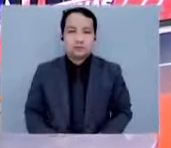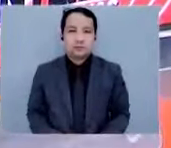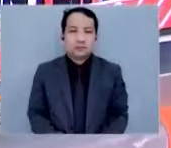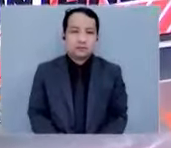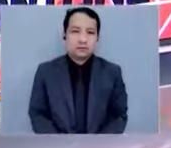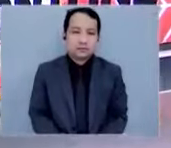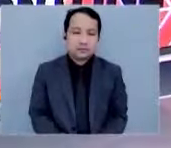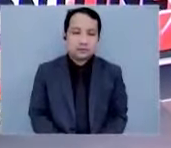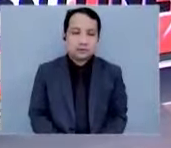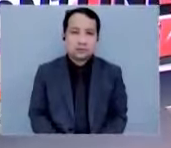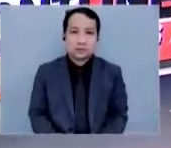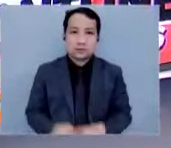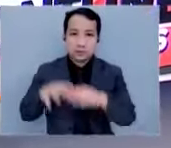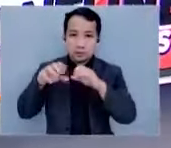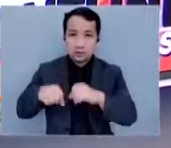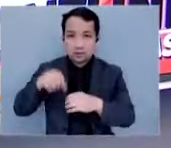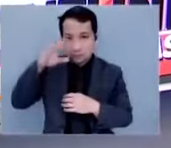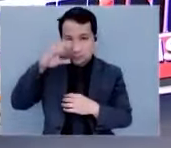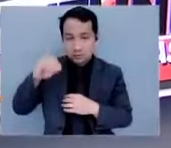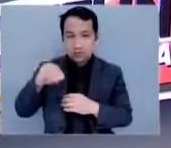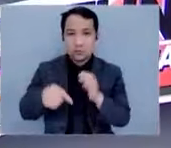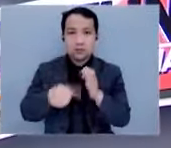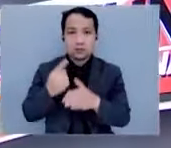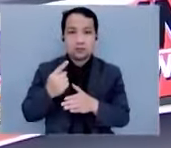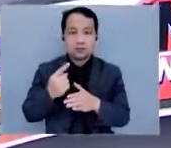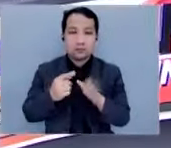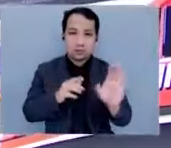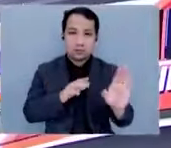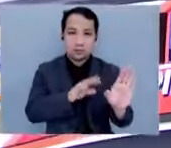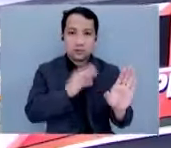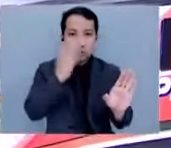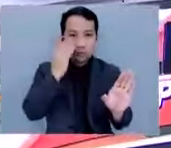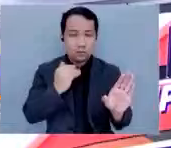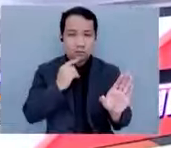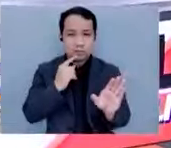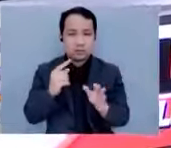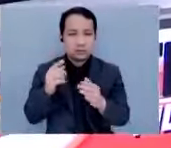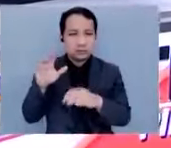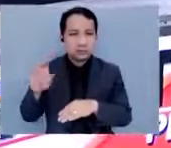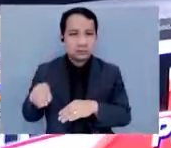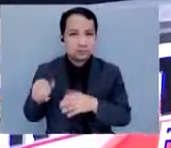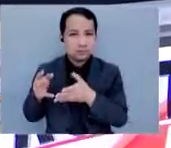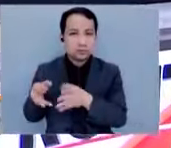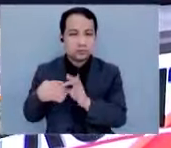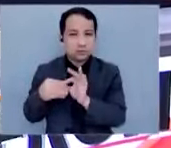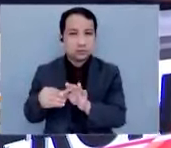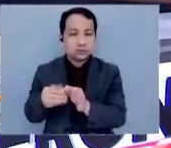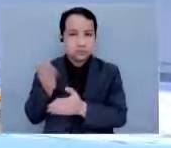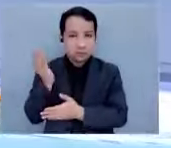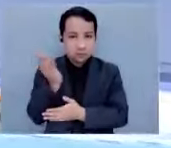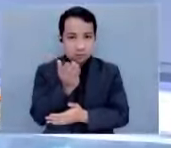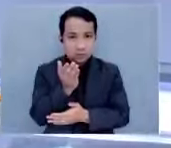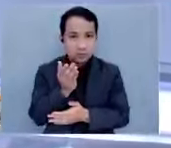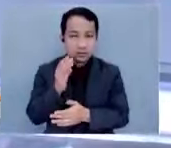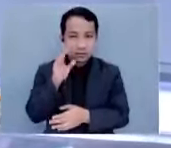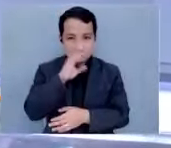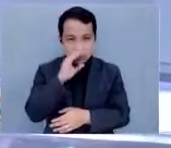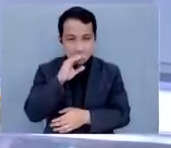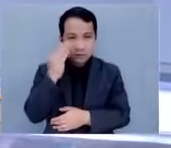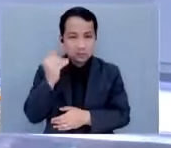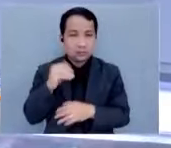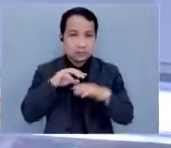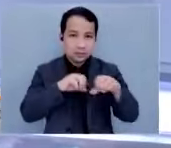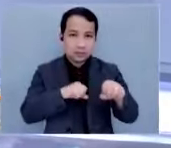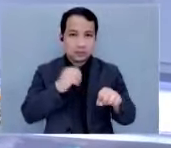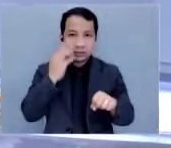Arestado ang isang lalaking minsang kinaaliwan dahil sa kakaibang paraan ng pamamalimo sa Cebu. Nahulihan siya ng